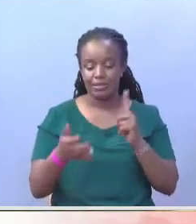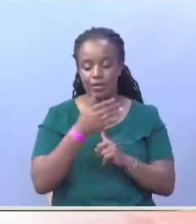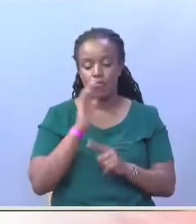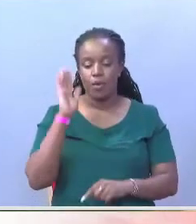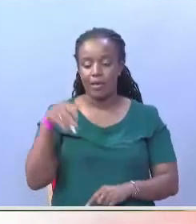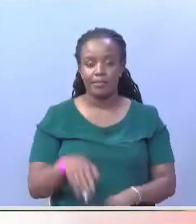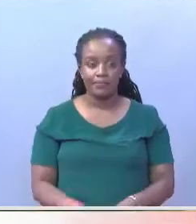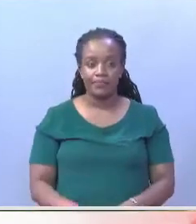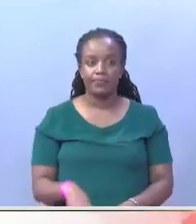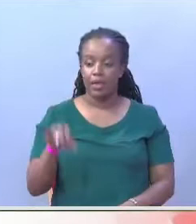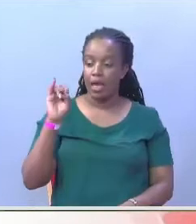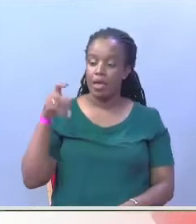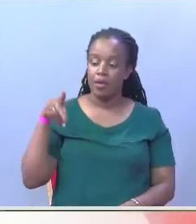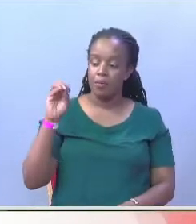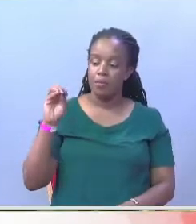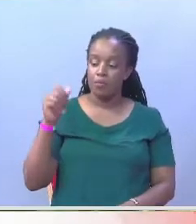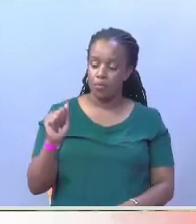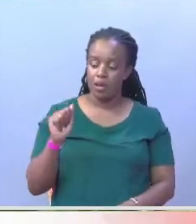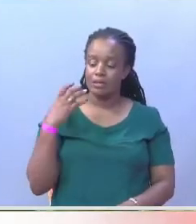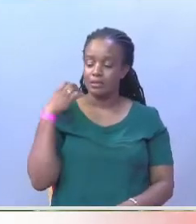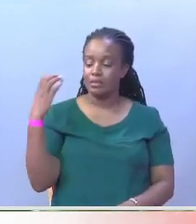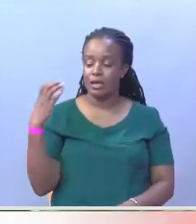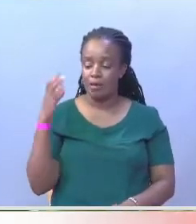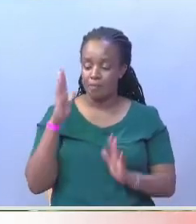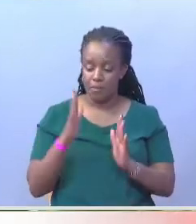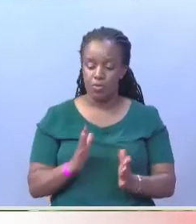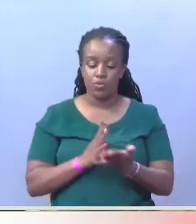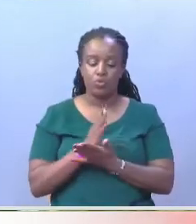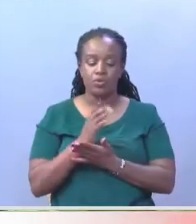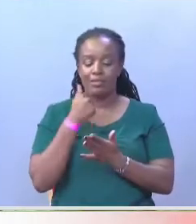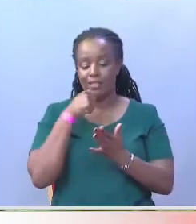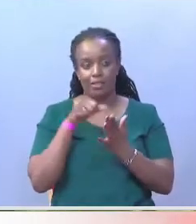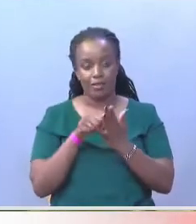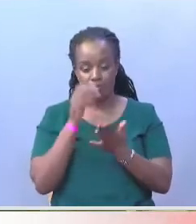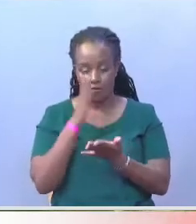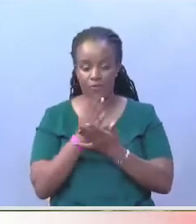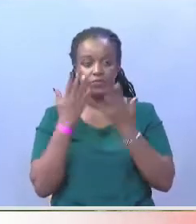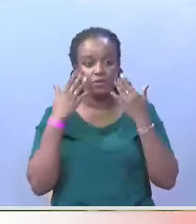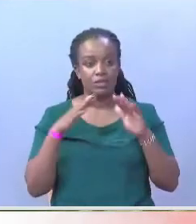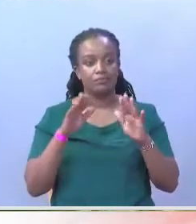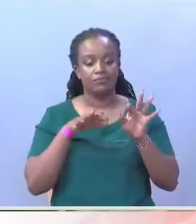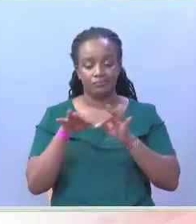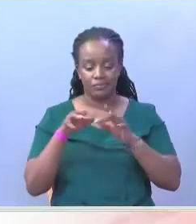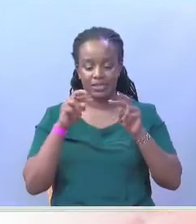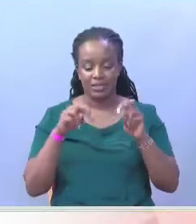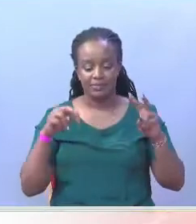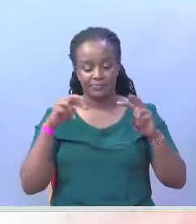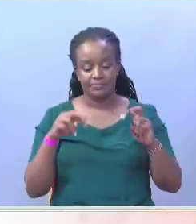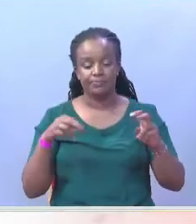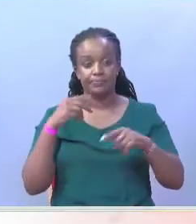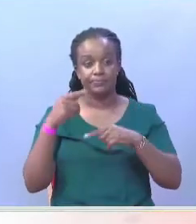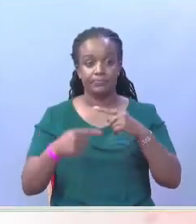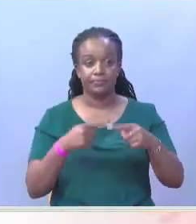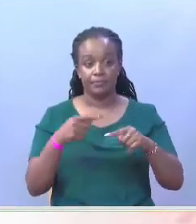IPOA chairperson Anne Makori, through a letter, has confirmed the report, saying investigations are ongoing and the